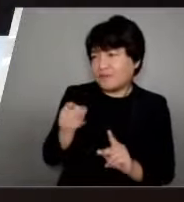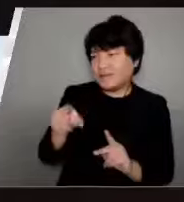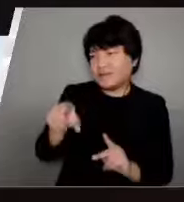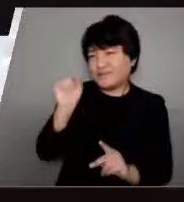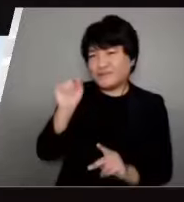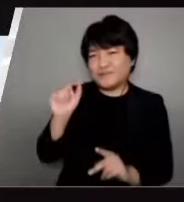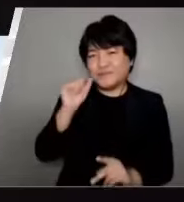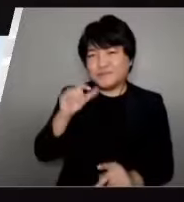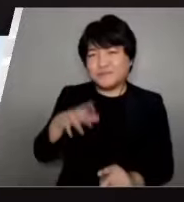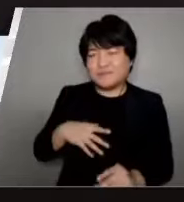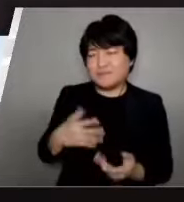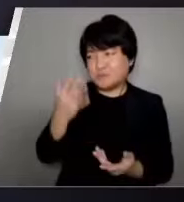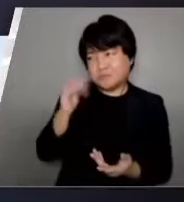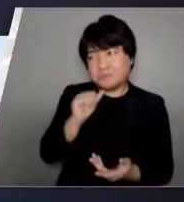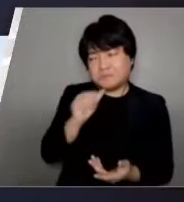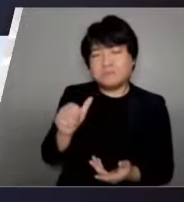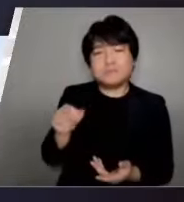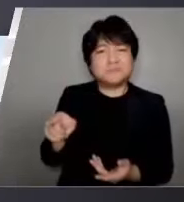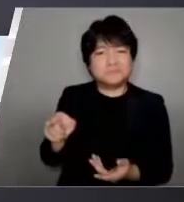Alam kayo!